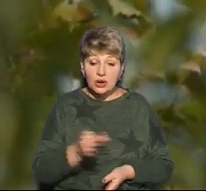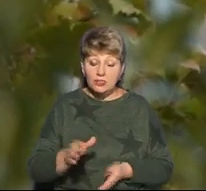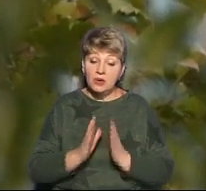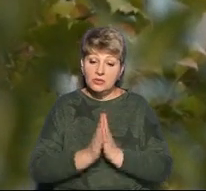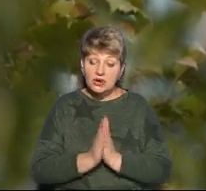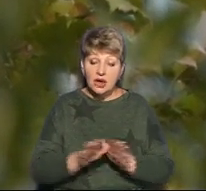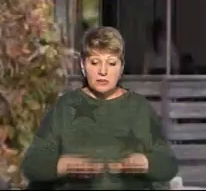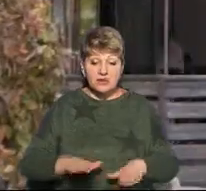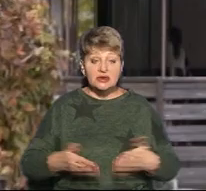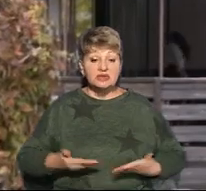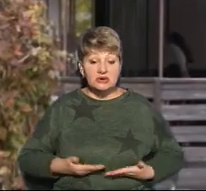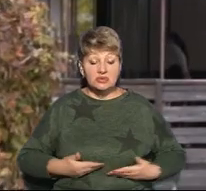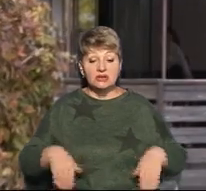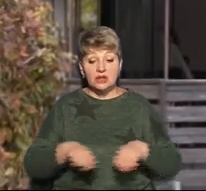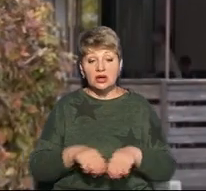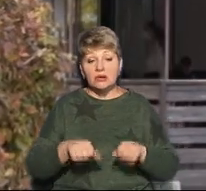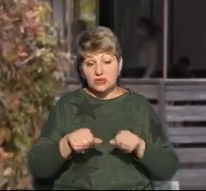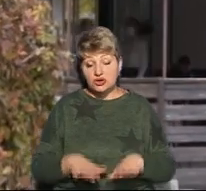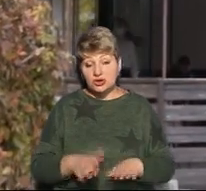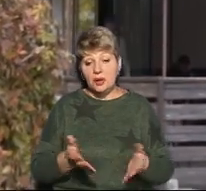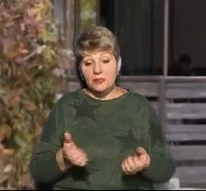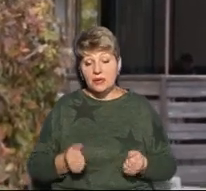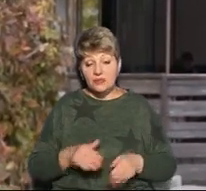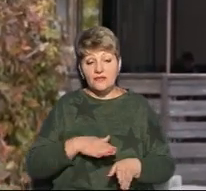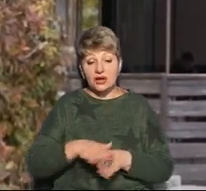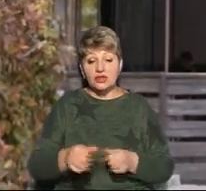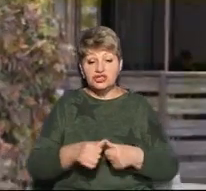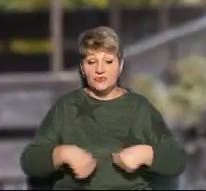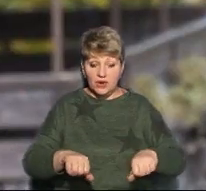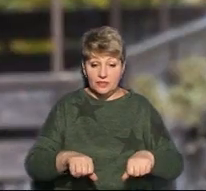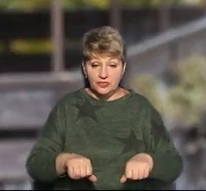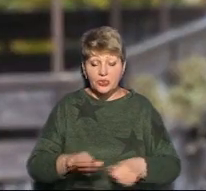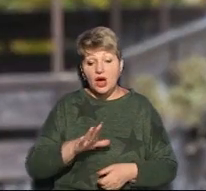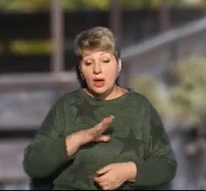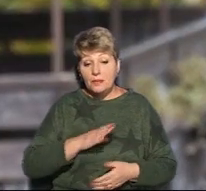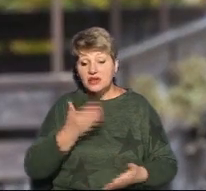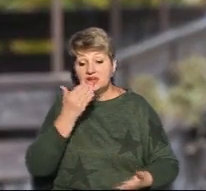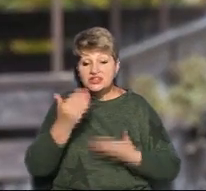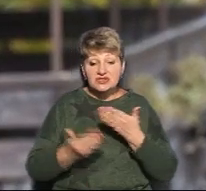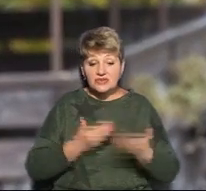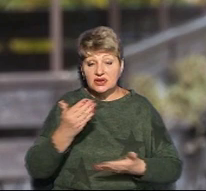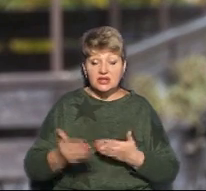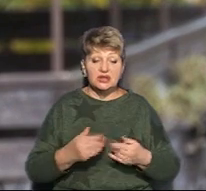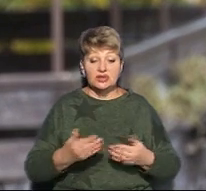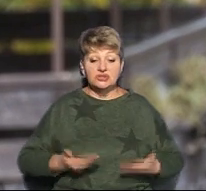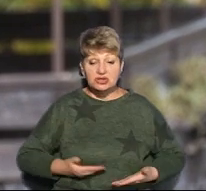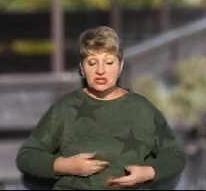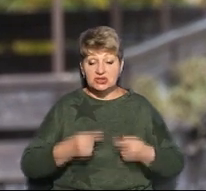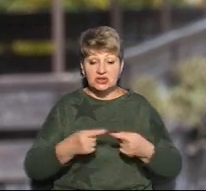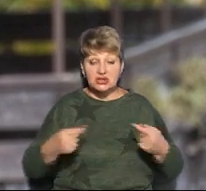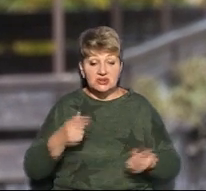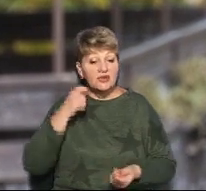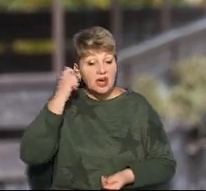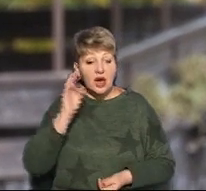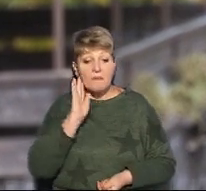тому ухвалили таке рішення, пояснює член виконавчого комітету Ігор Зайчук. Були звернення від мешканців різного віку, і мами